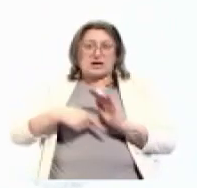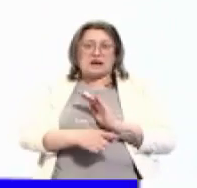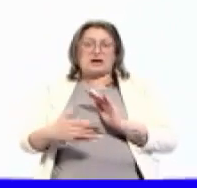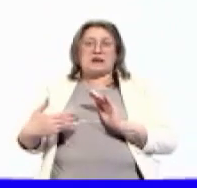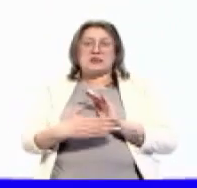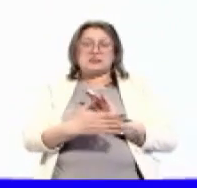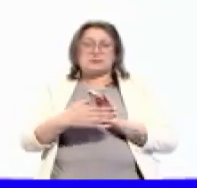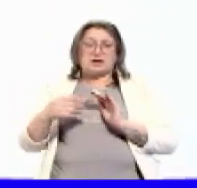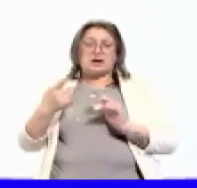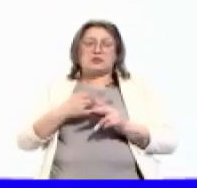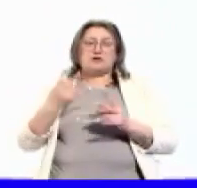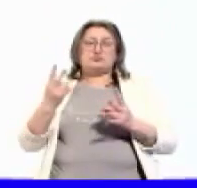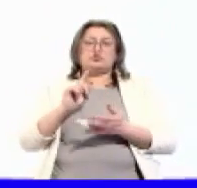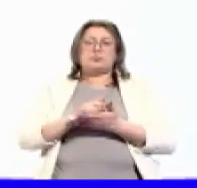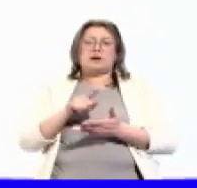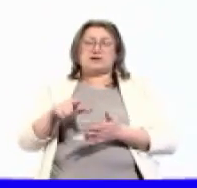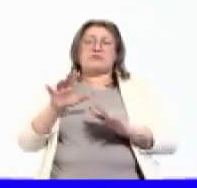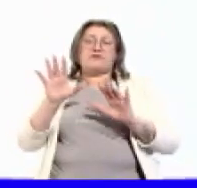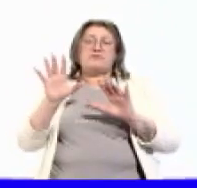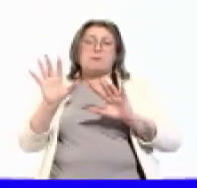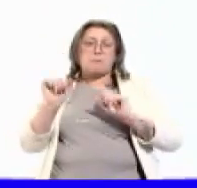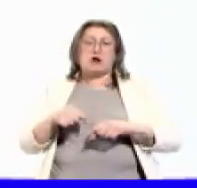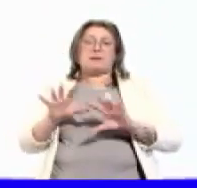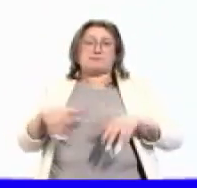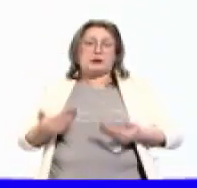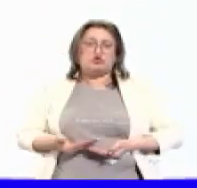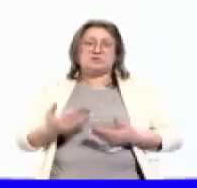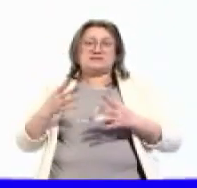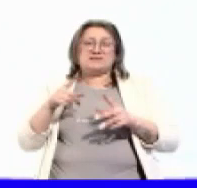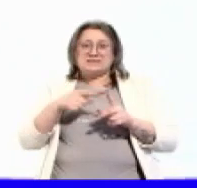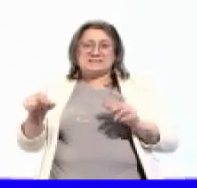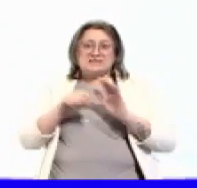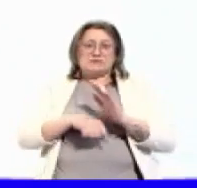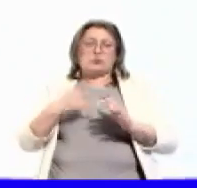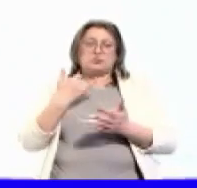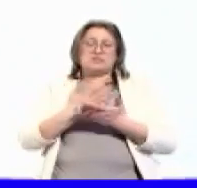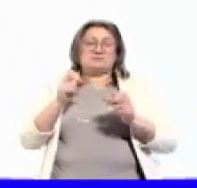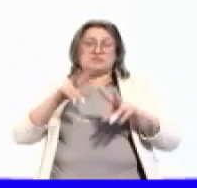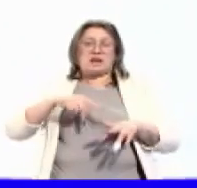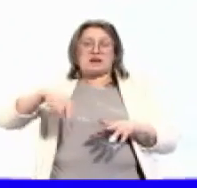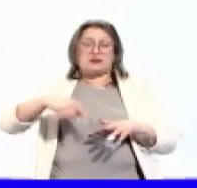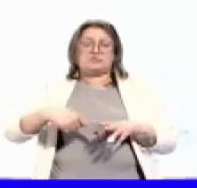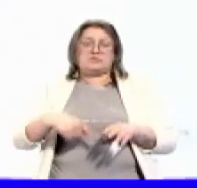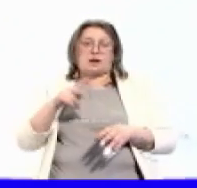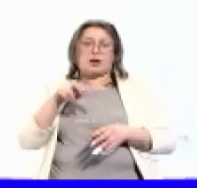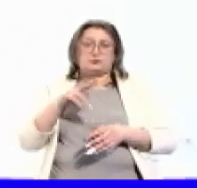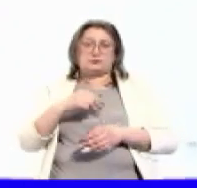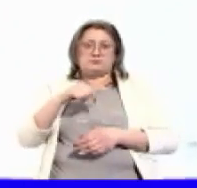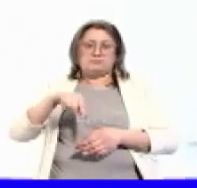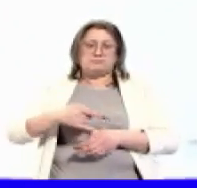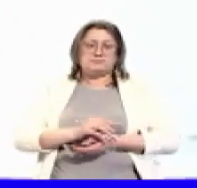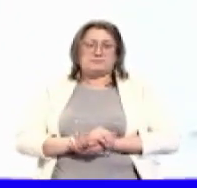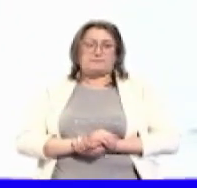мынандай мұз қоятын құрал бар. Осы арқылы қазір желбезектілерге ауа жіберетін боламыз.